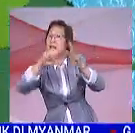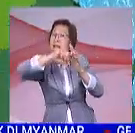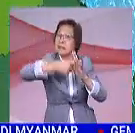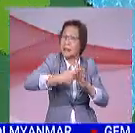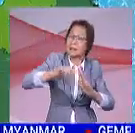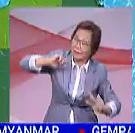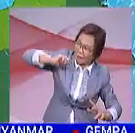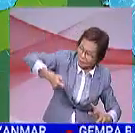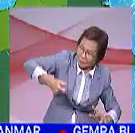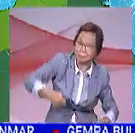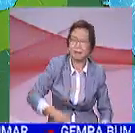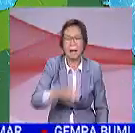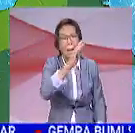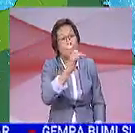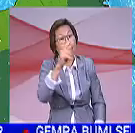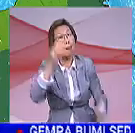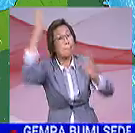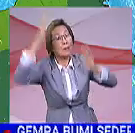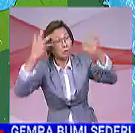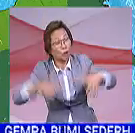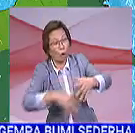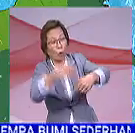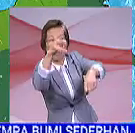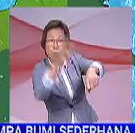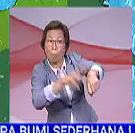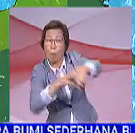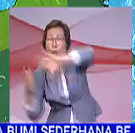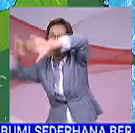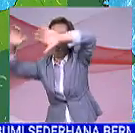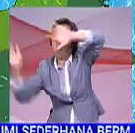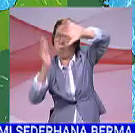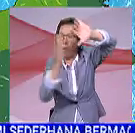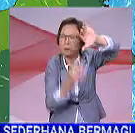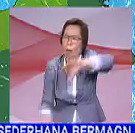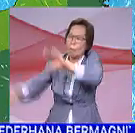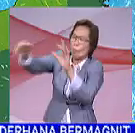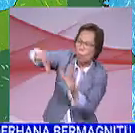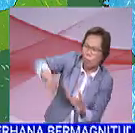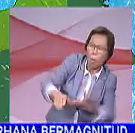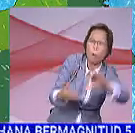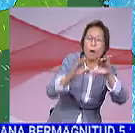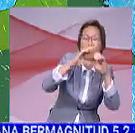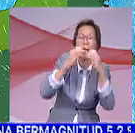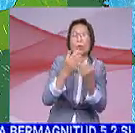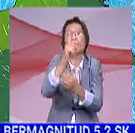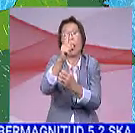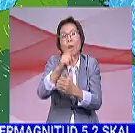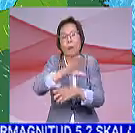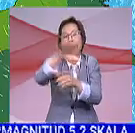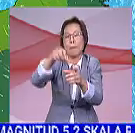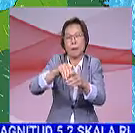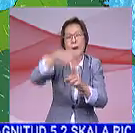bermula esok. Oleh itu, Met Malaysia telah pun mengeluarkan amaran angin kencang serta teluk bergelora. Kategori pertama melibatkan kawasan